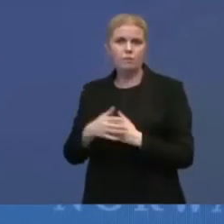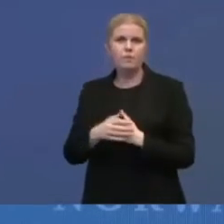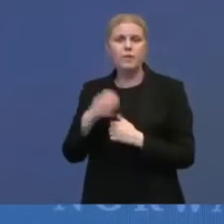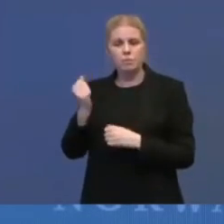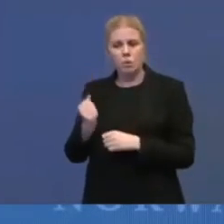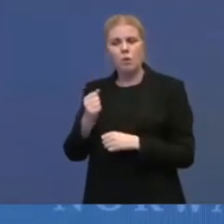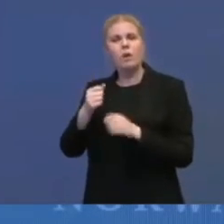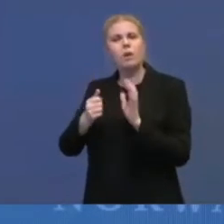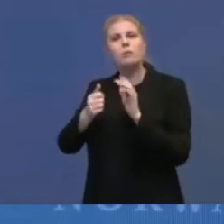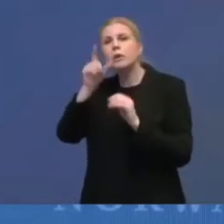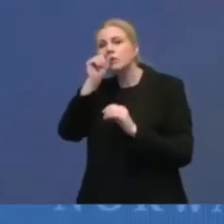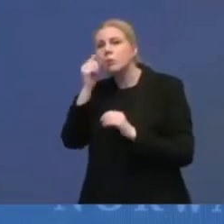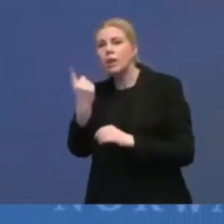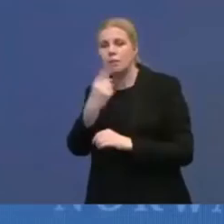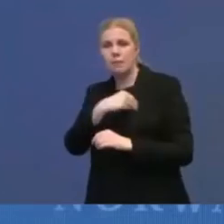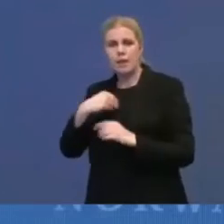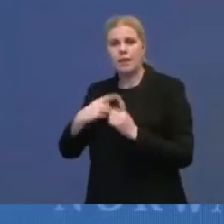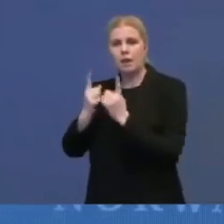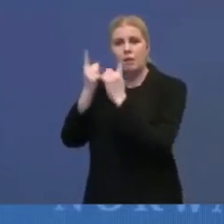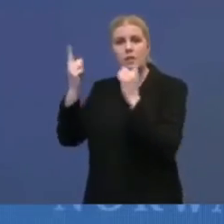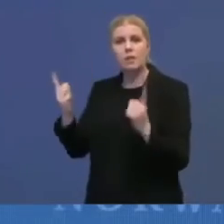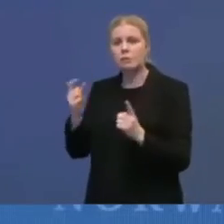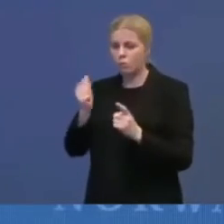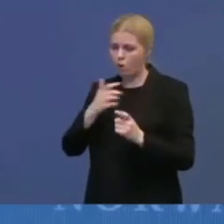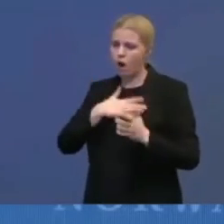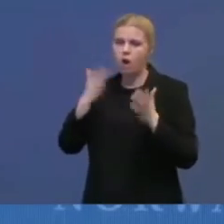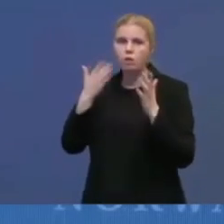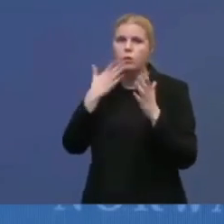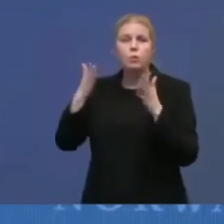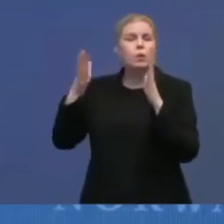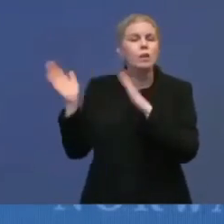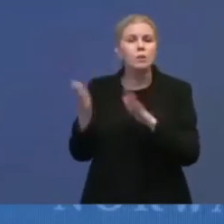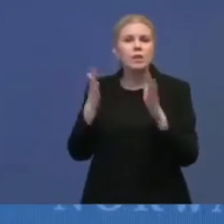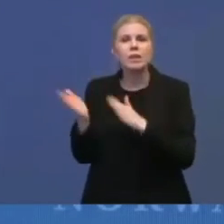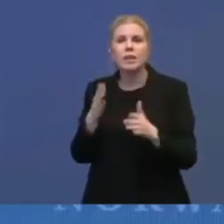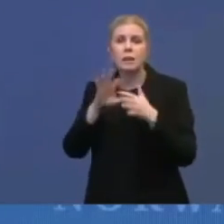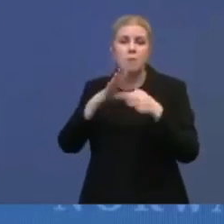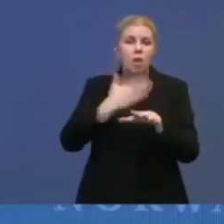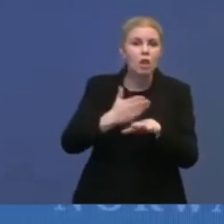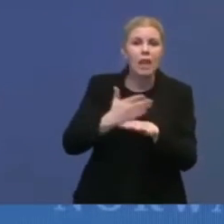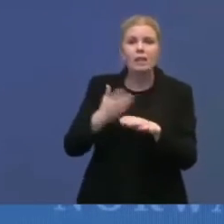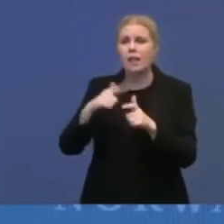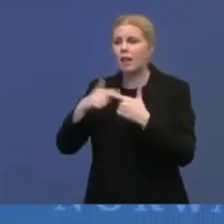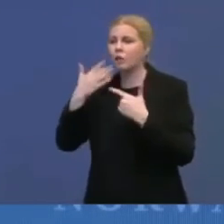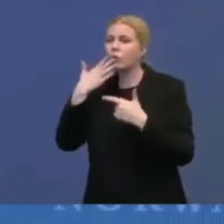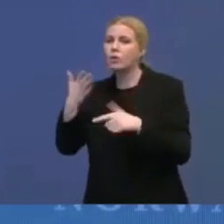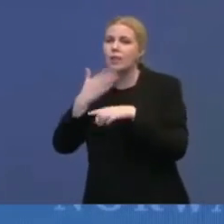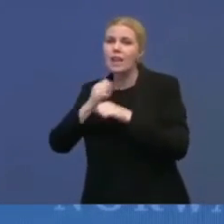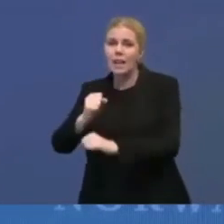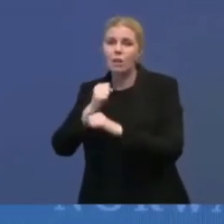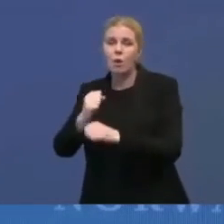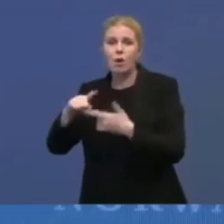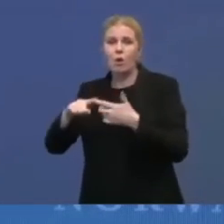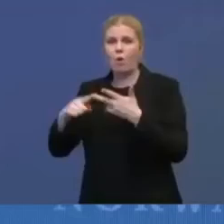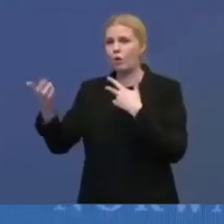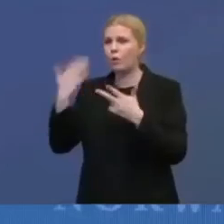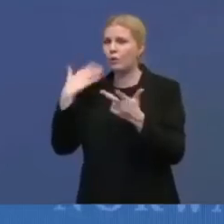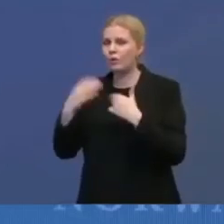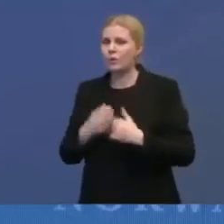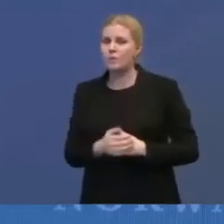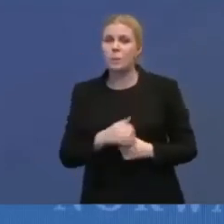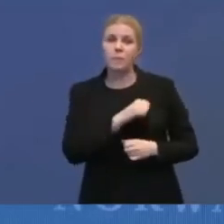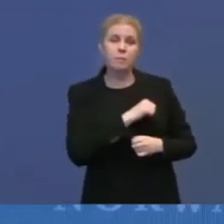ilalintakala qadista waini su rugasho inhaal mitir lisu txiru waa na in si joog taalloo ilaliyo nadaa fadda la nadhifiyo hawa